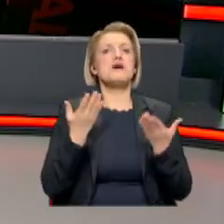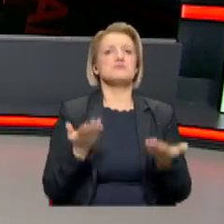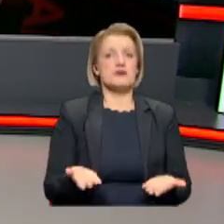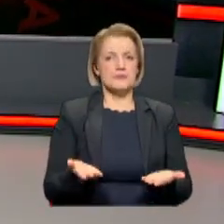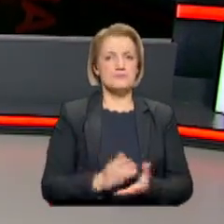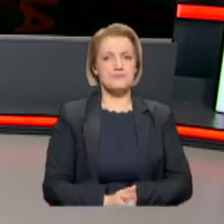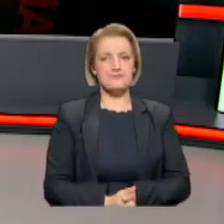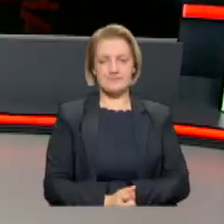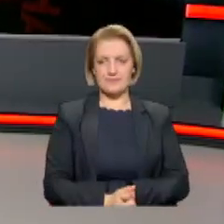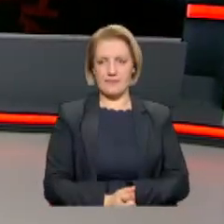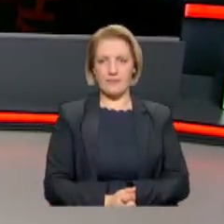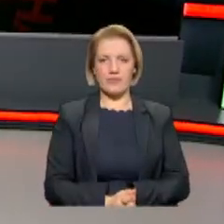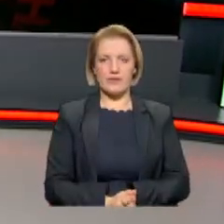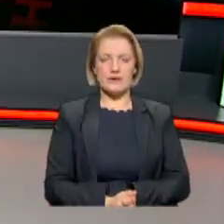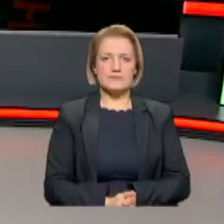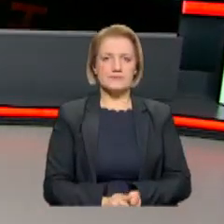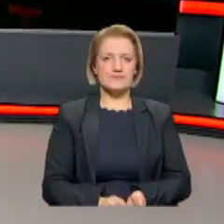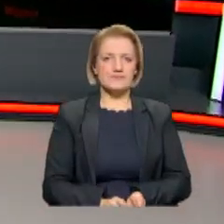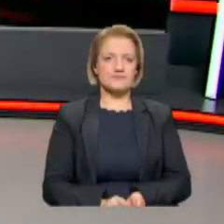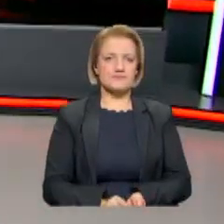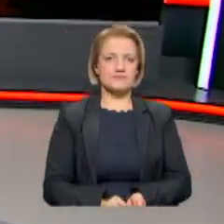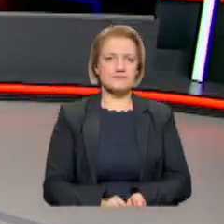ya Evet efendim